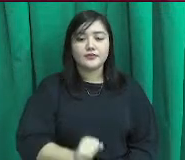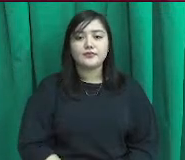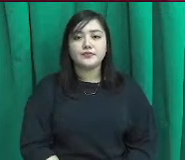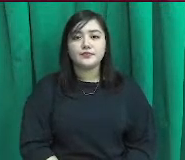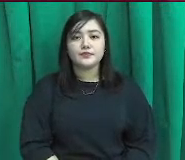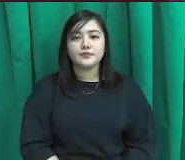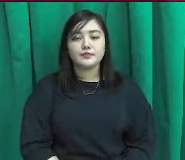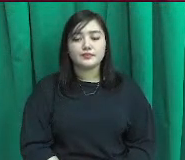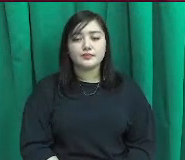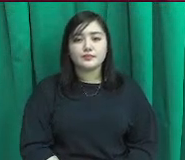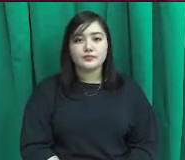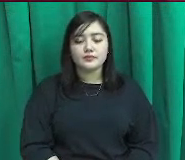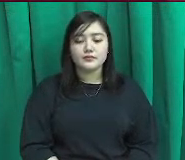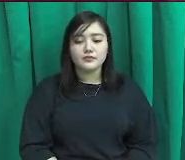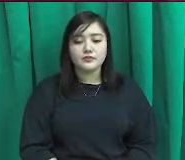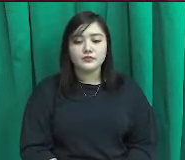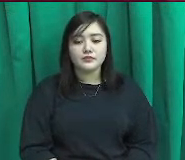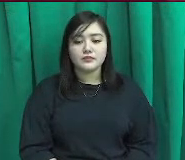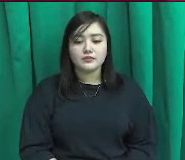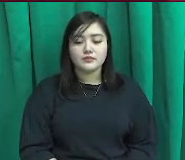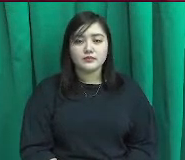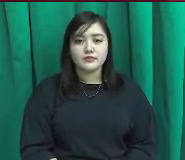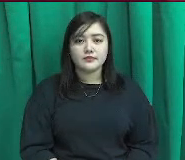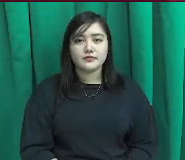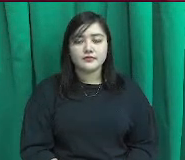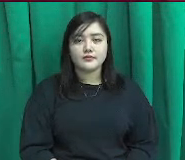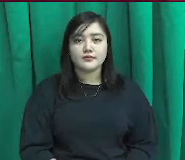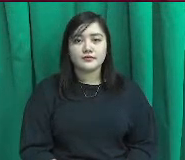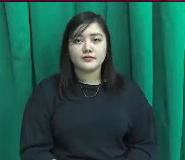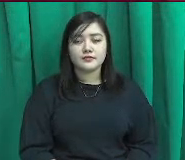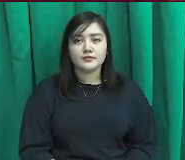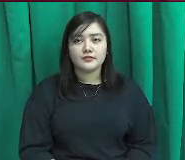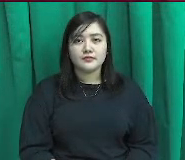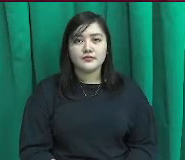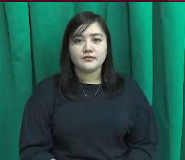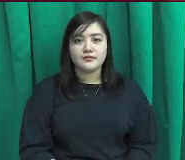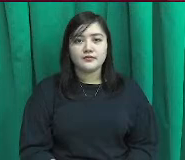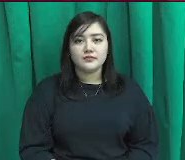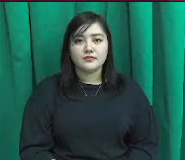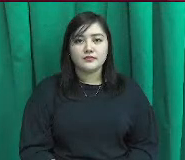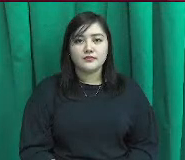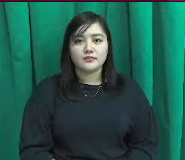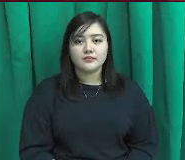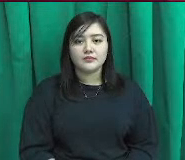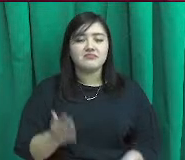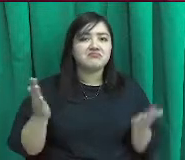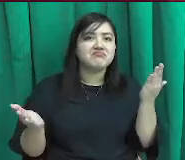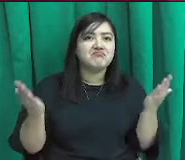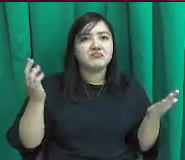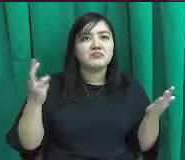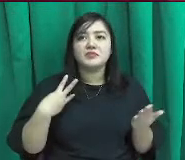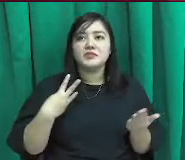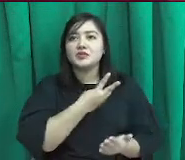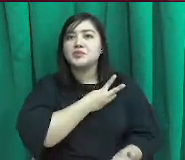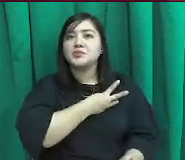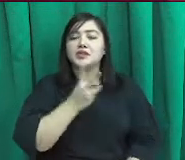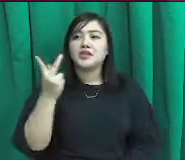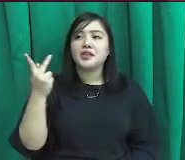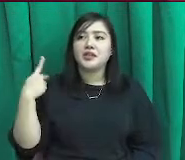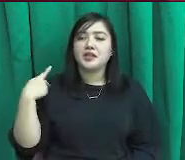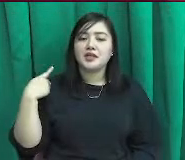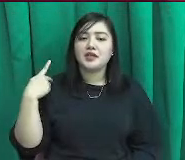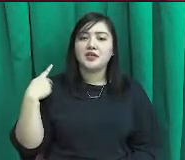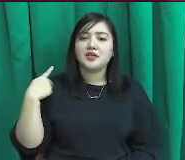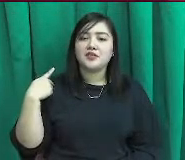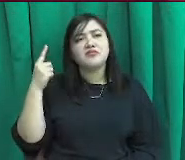kaya ko po binanggit ito yung last Friday, it's because baka meron tayong sinasabi natin, we are sowing the seed of